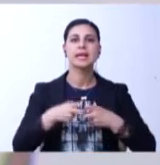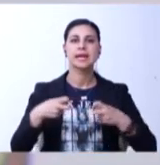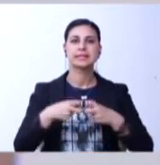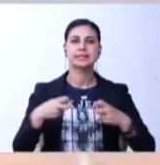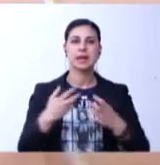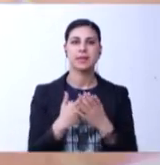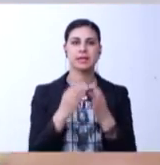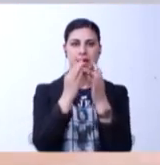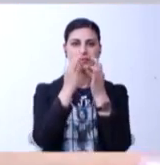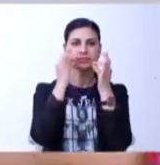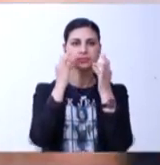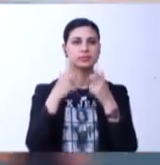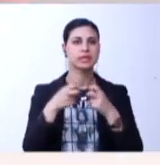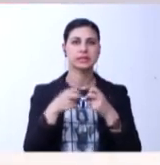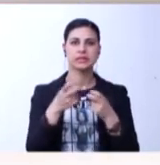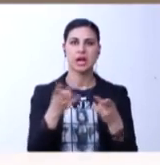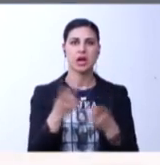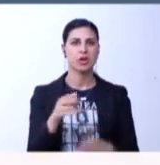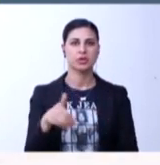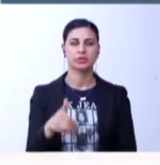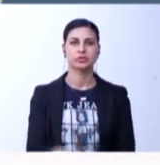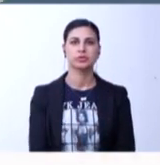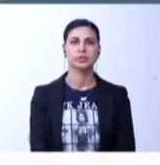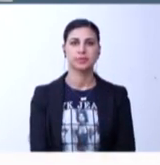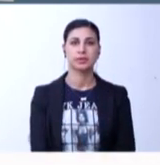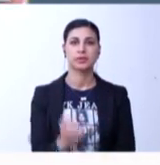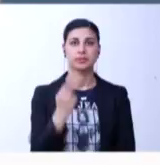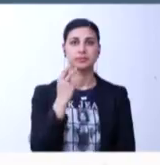როგორც ტრადიციულ ბრეისებს ჭირდება. აი აქ ჩვენ აქვს